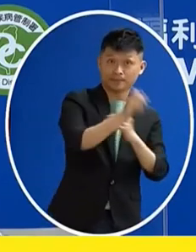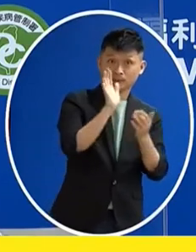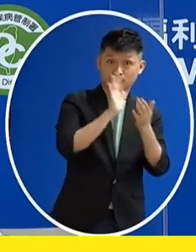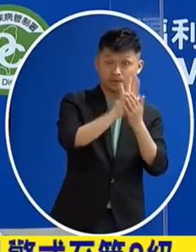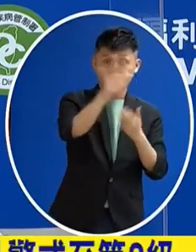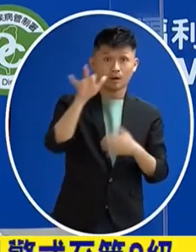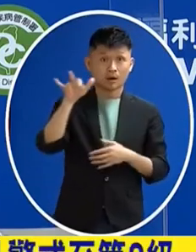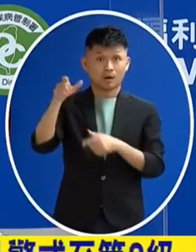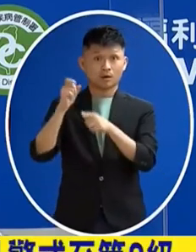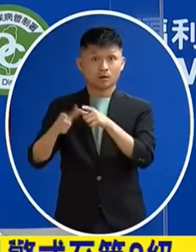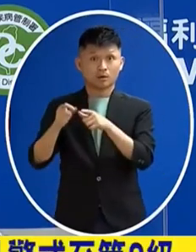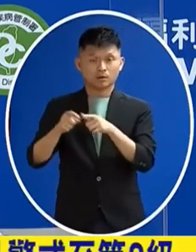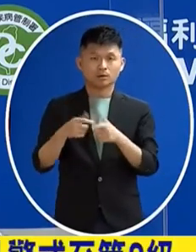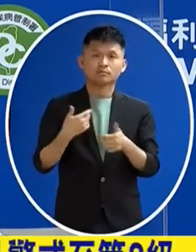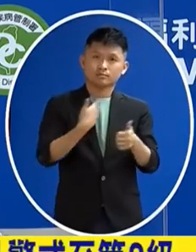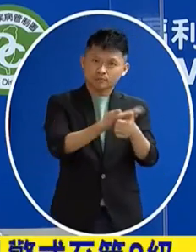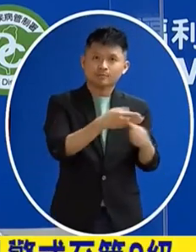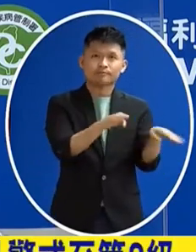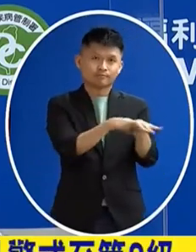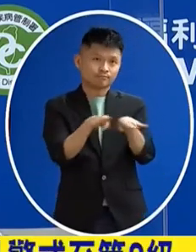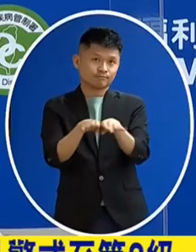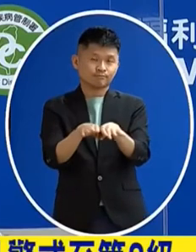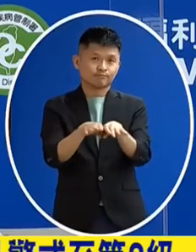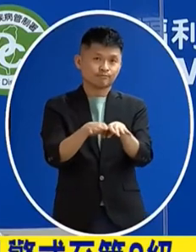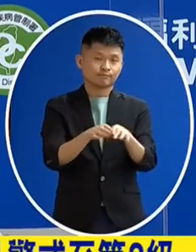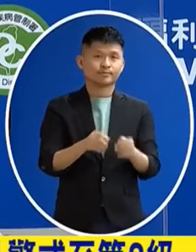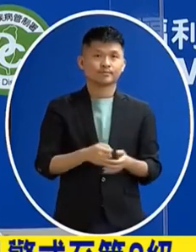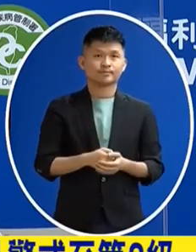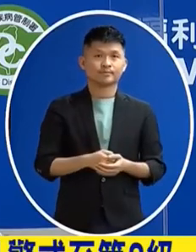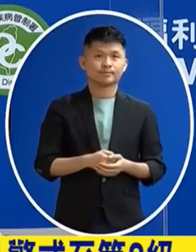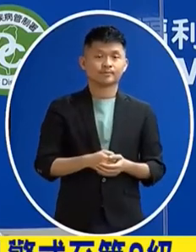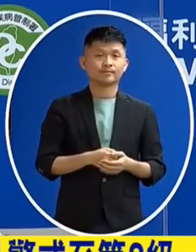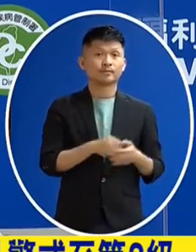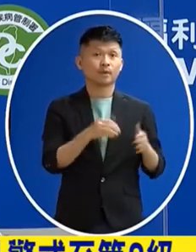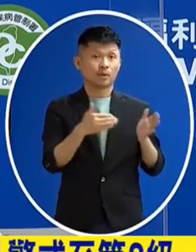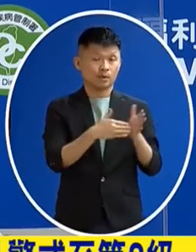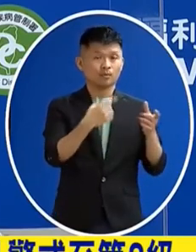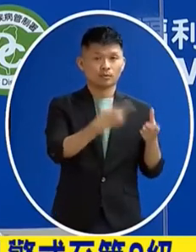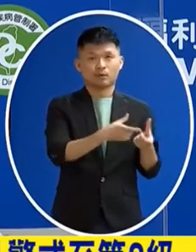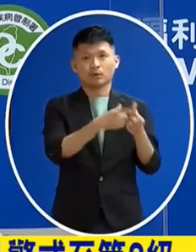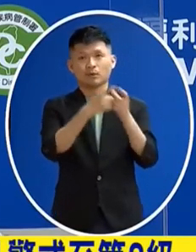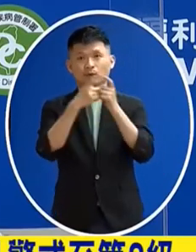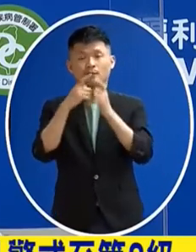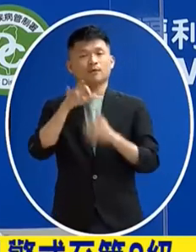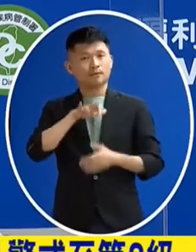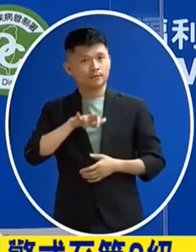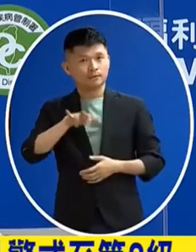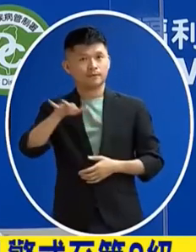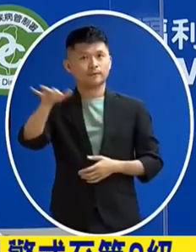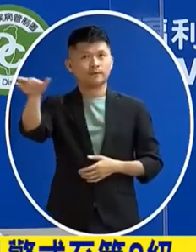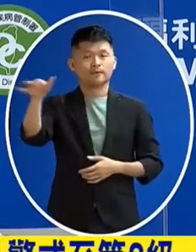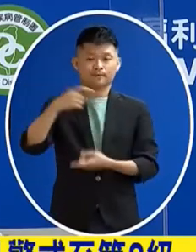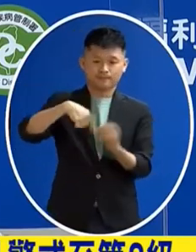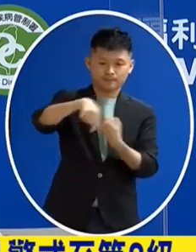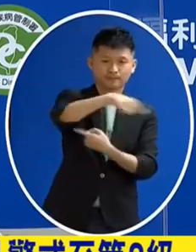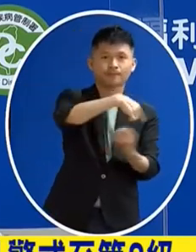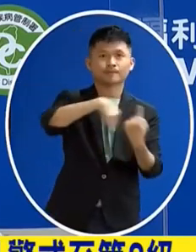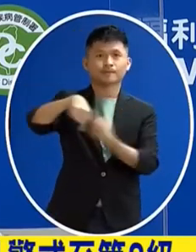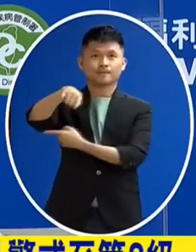望航空公司还能够给一个假，好，那然后再回来，那等于又再重启一个这样的一个轮